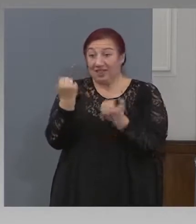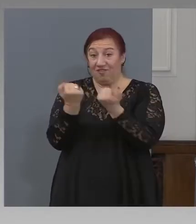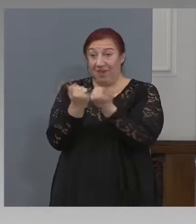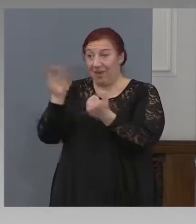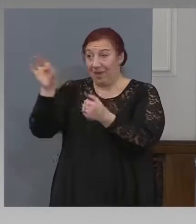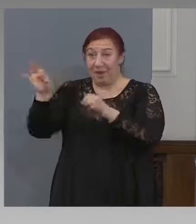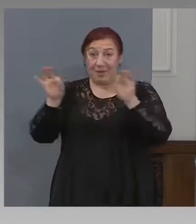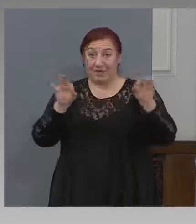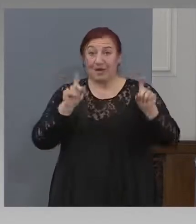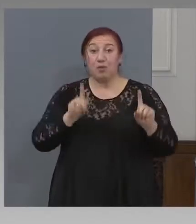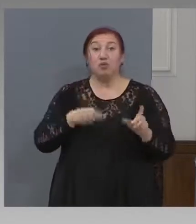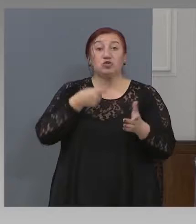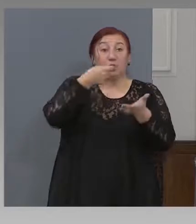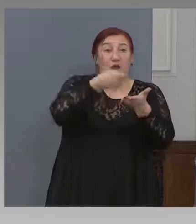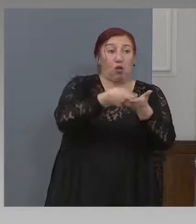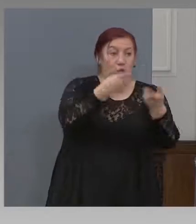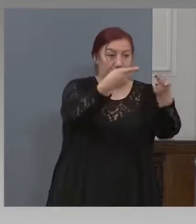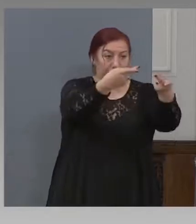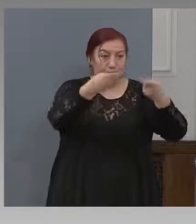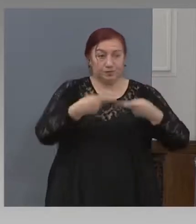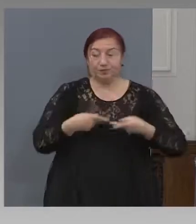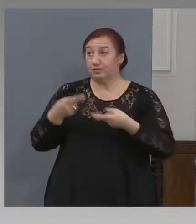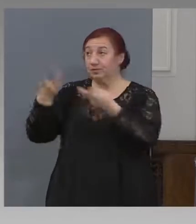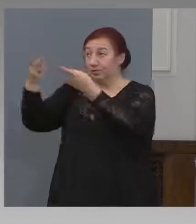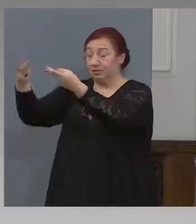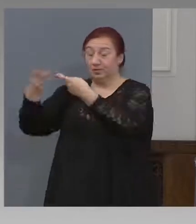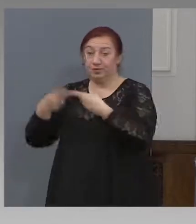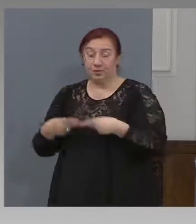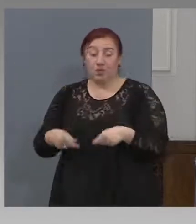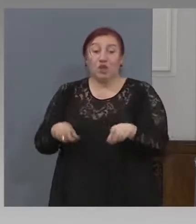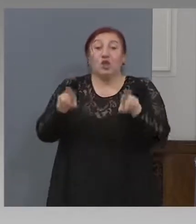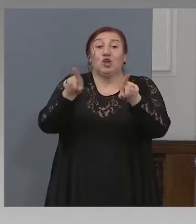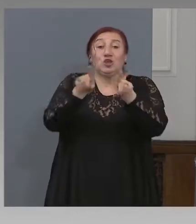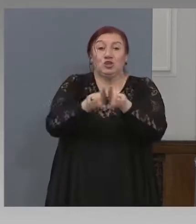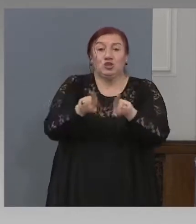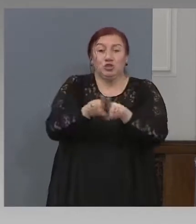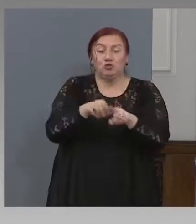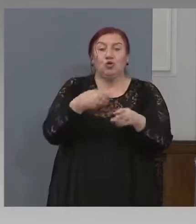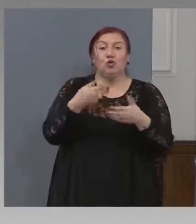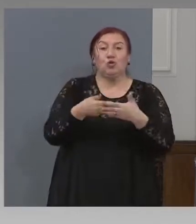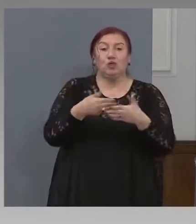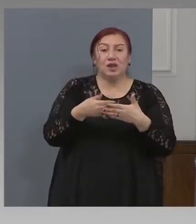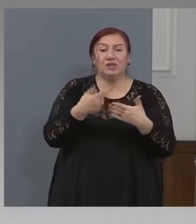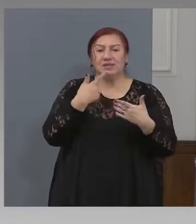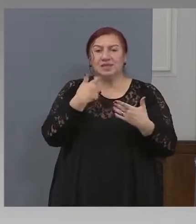изобщо може да се вземе лимон. Абсолютно същото е за